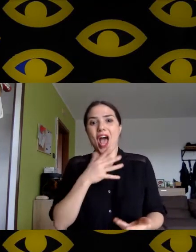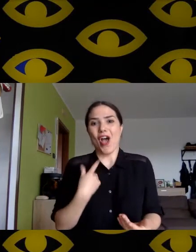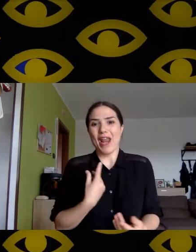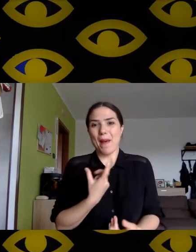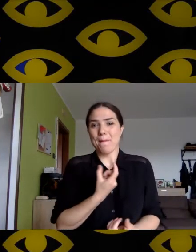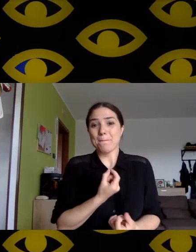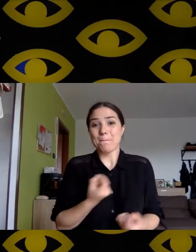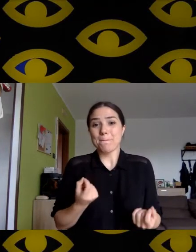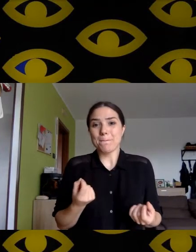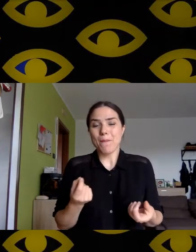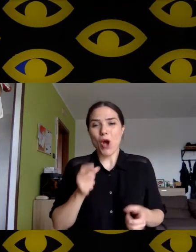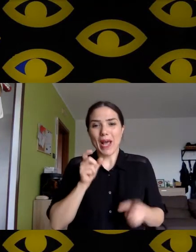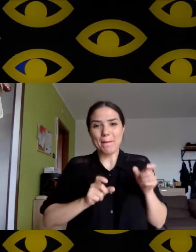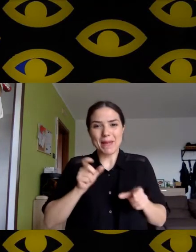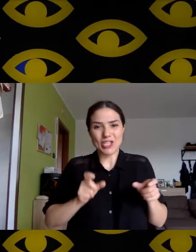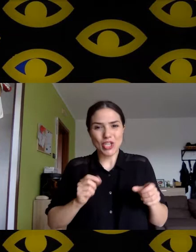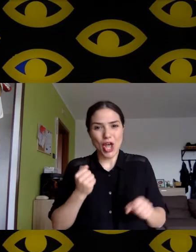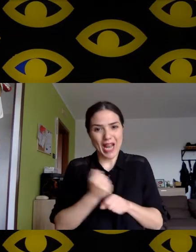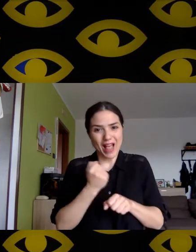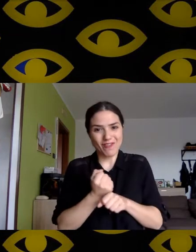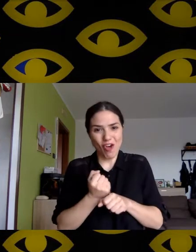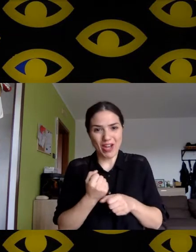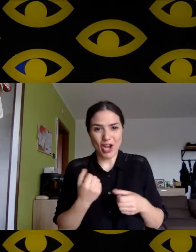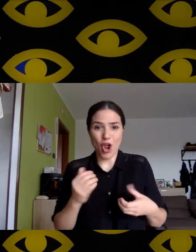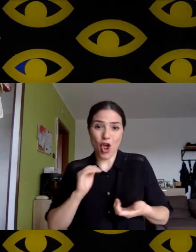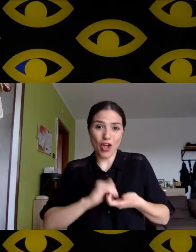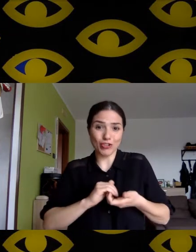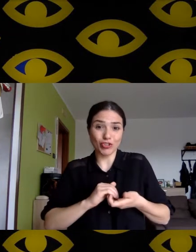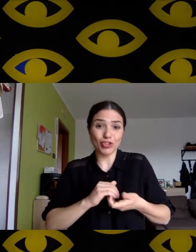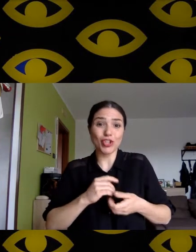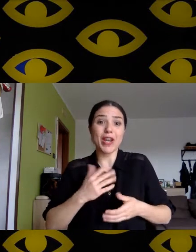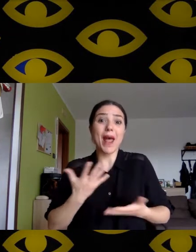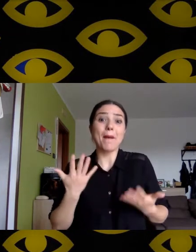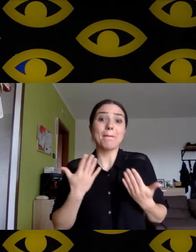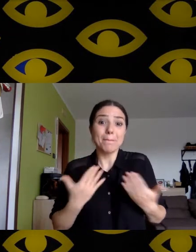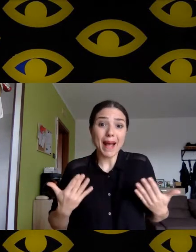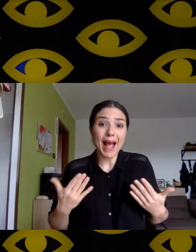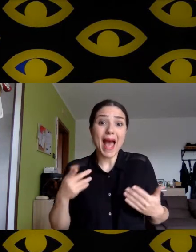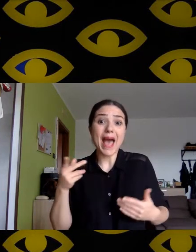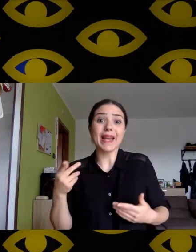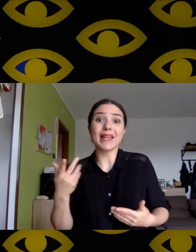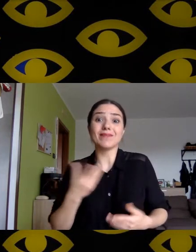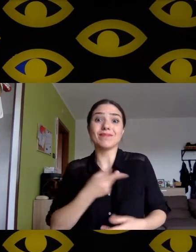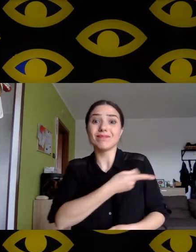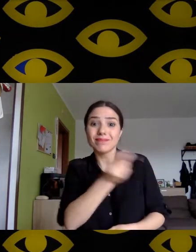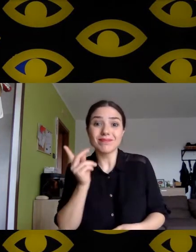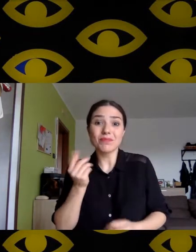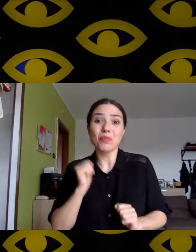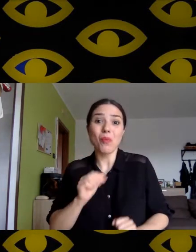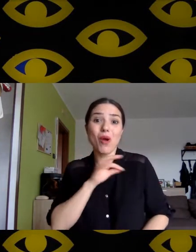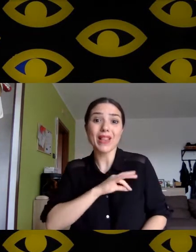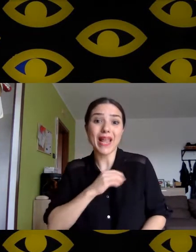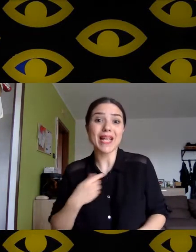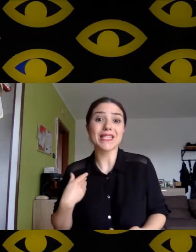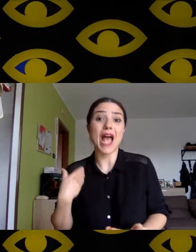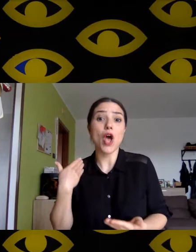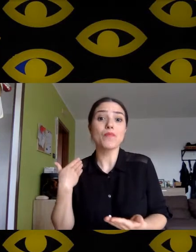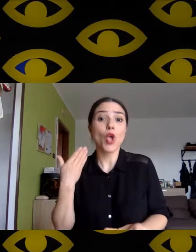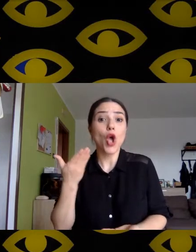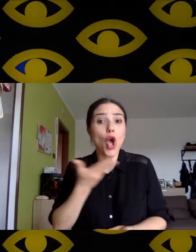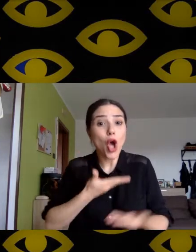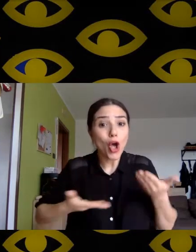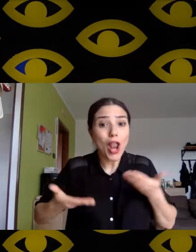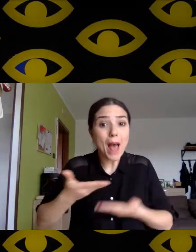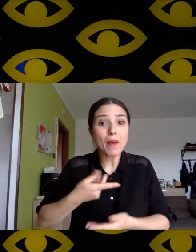a contattarci, a farci sapere che eventualmente siete disponibili a contribuire in qualche modo. Magari anche voi conoscete la lingua dei